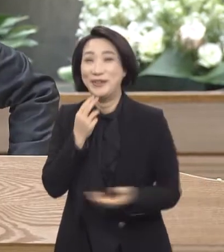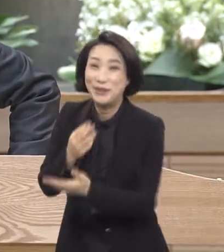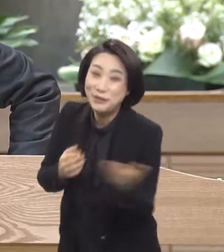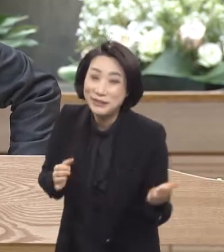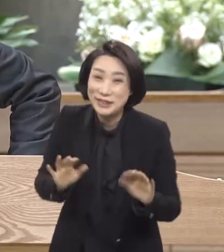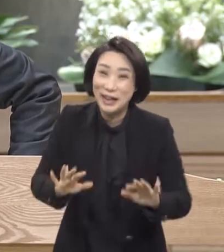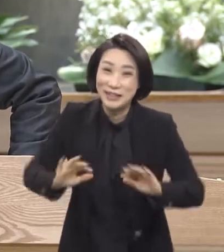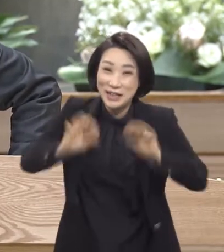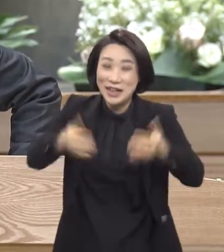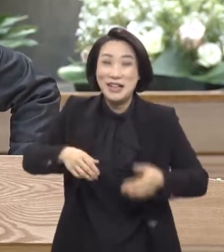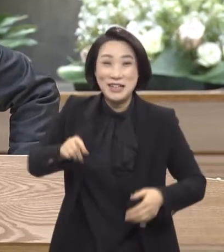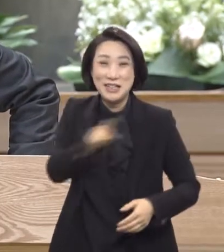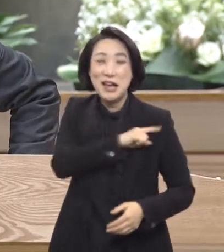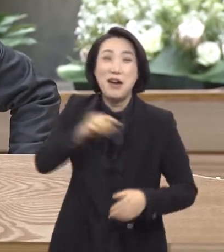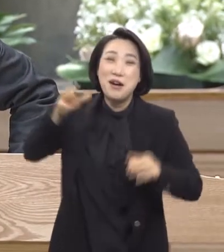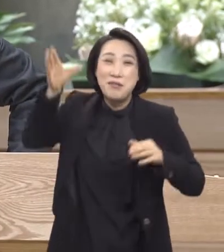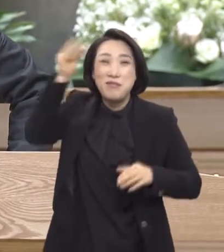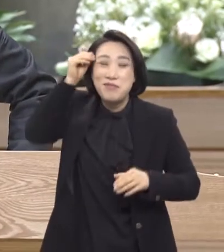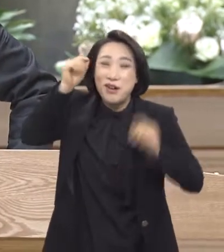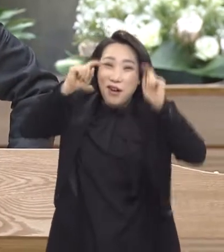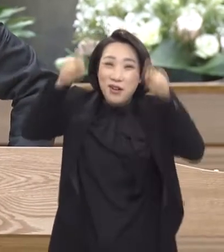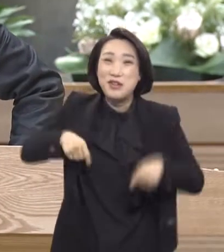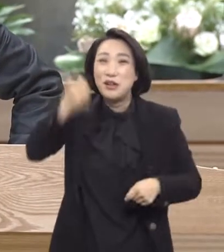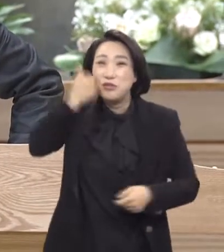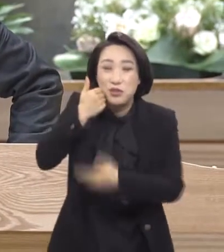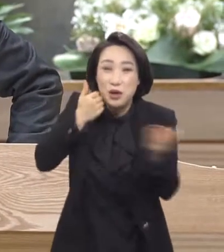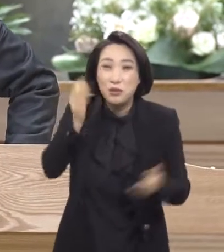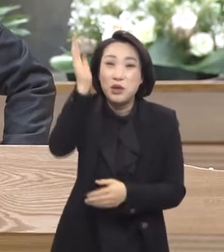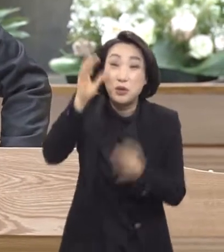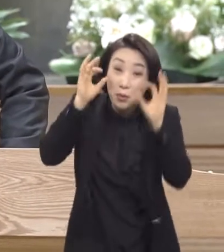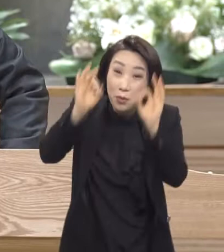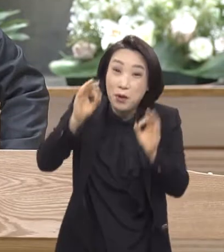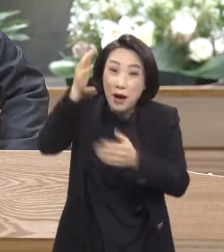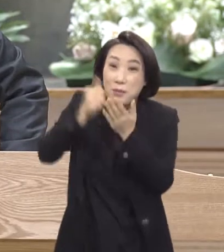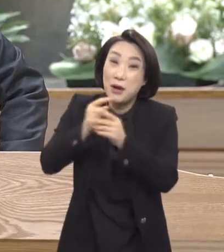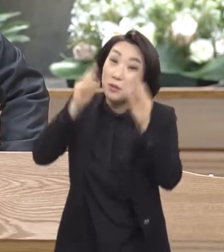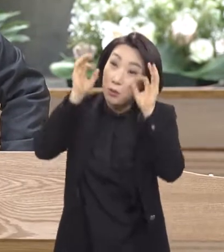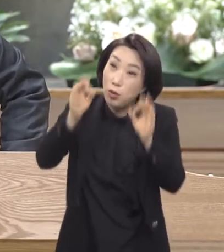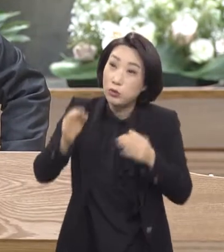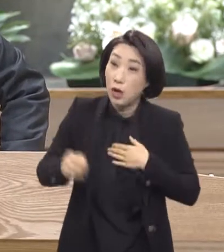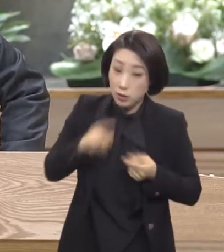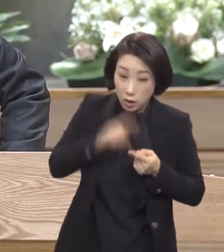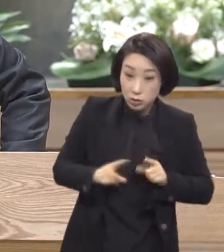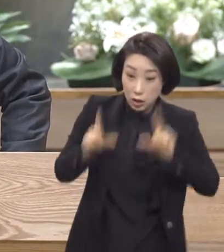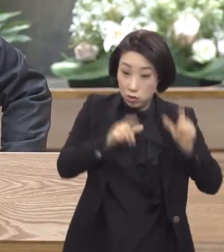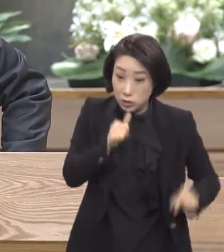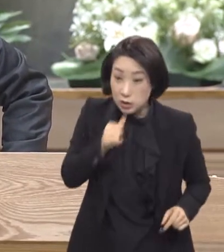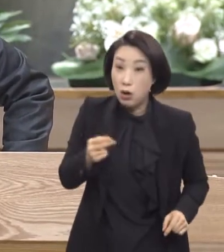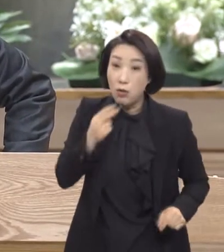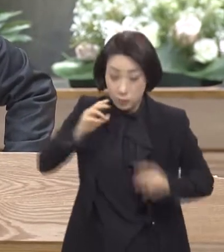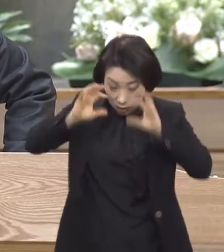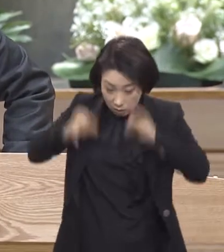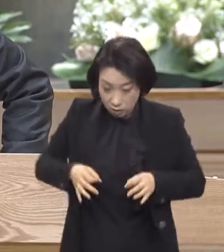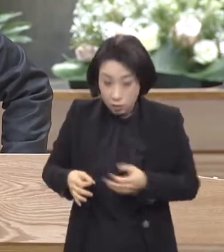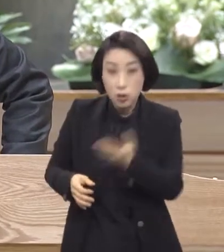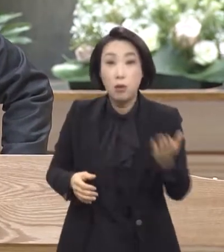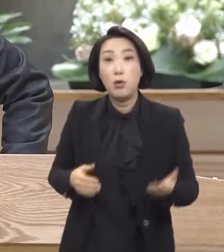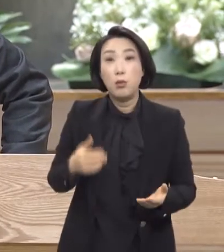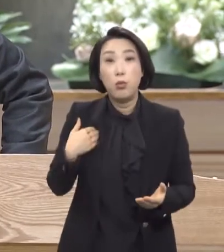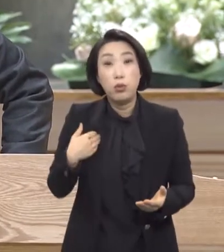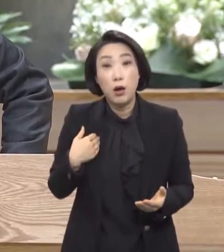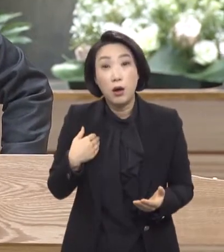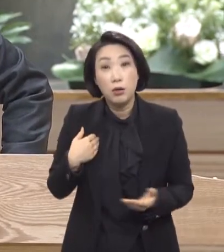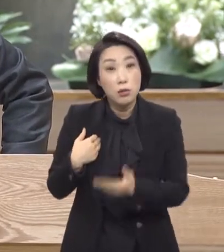제일 미루는 사람이 설교 듣고 하나님 말씀 듣고 내가 그렇게 살았냐 못 살았냐를